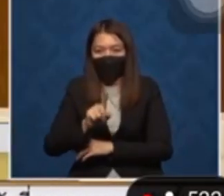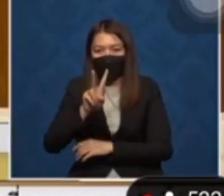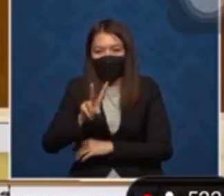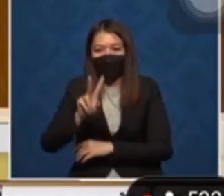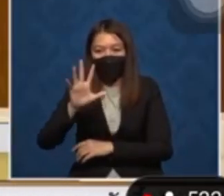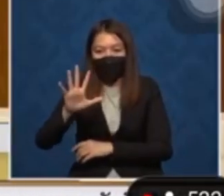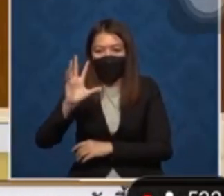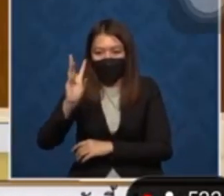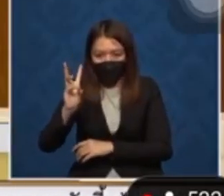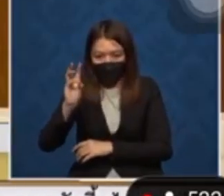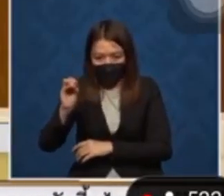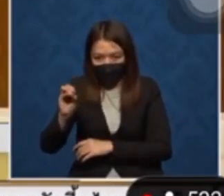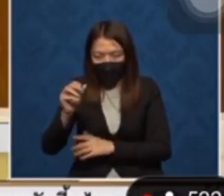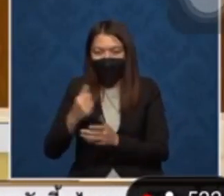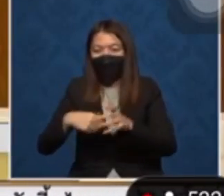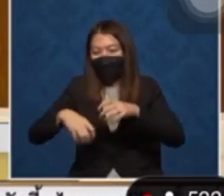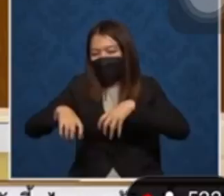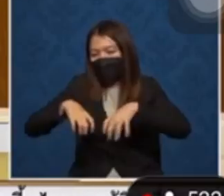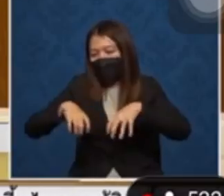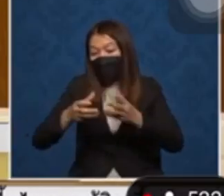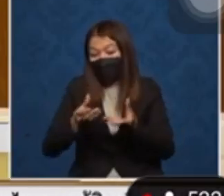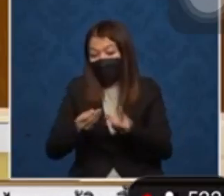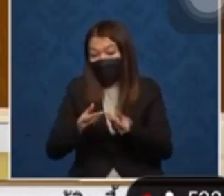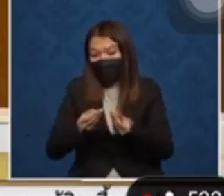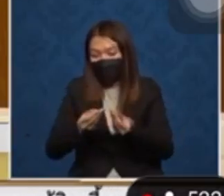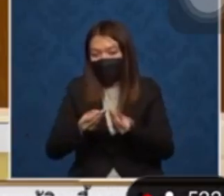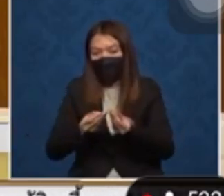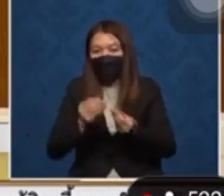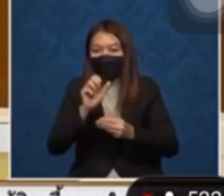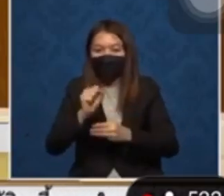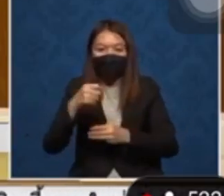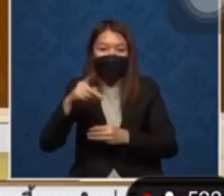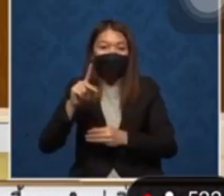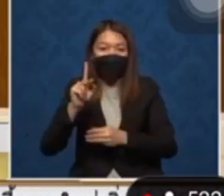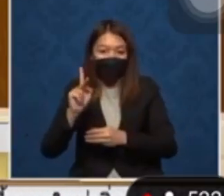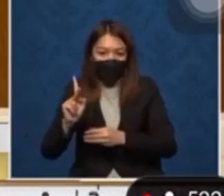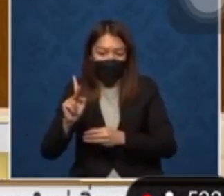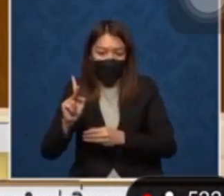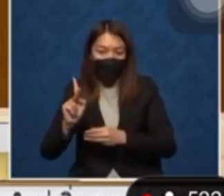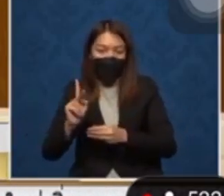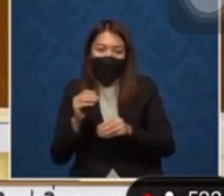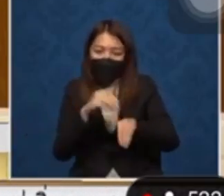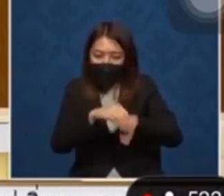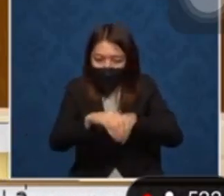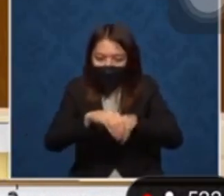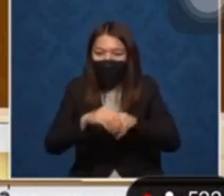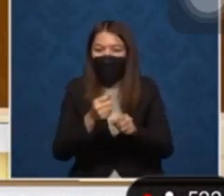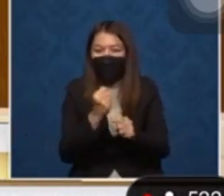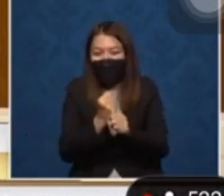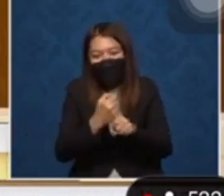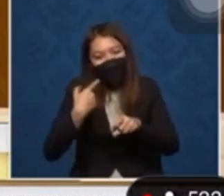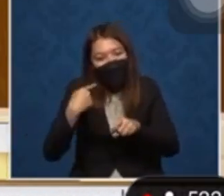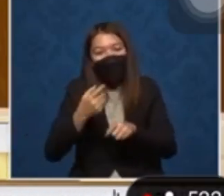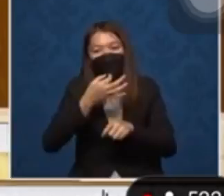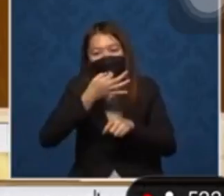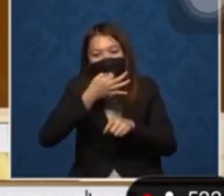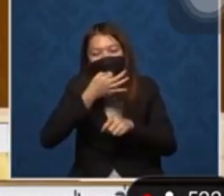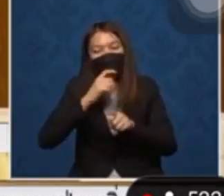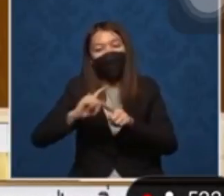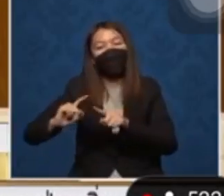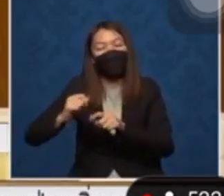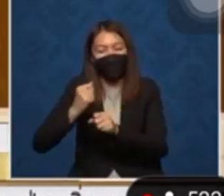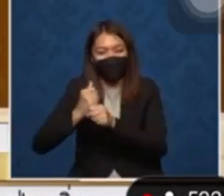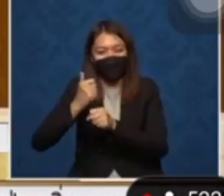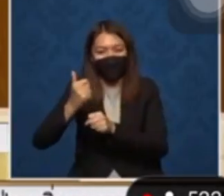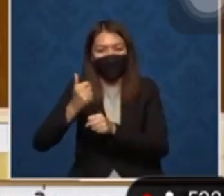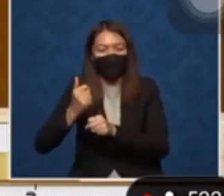33/2560 เพื่อให้มีการจัดที่ดินสปก.เพื่อทำประโยชน์อย่างอื่นได้ทั้งที่ก่อนหน้านั้นในวันที่1มิถุน